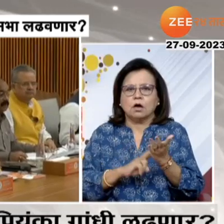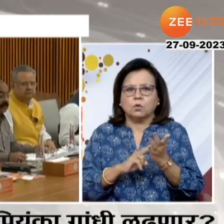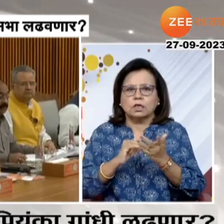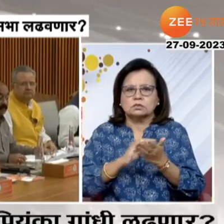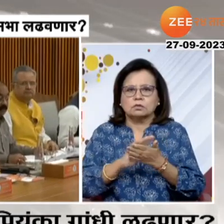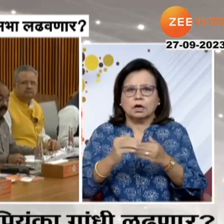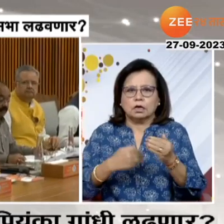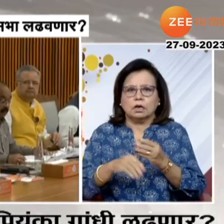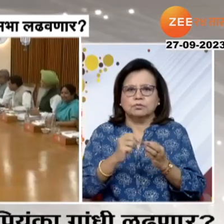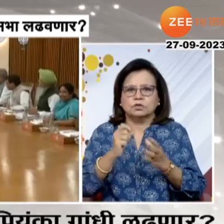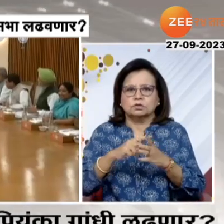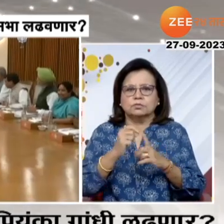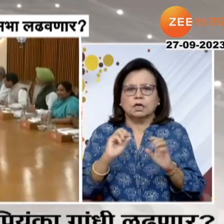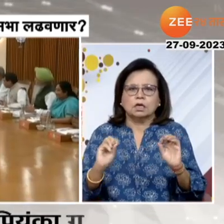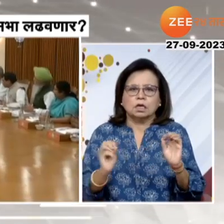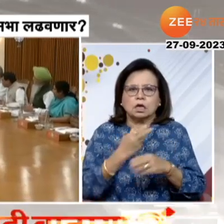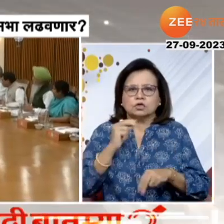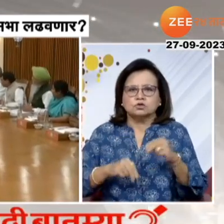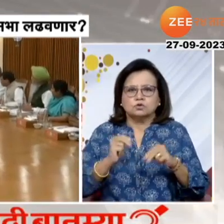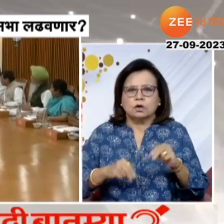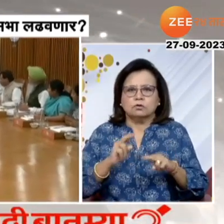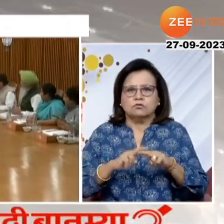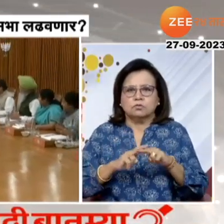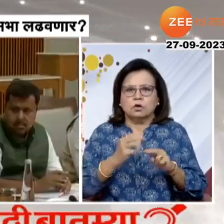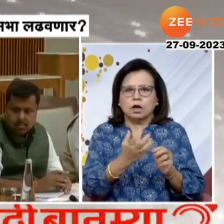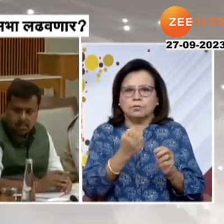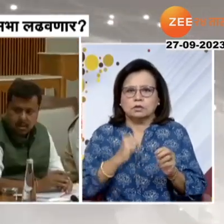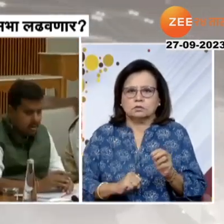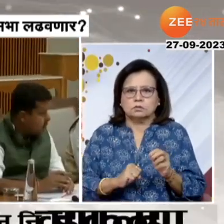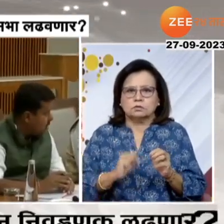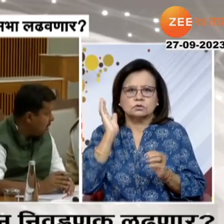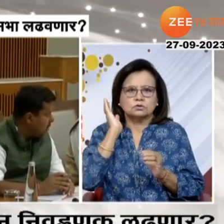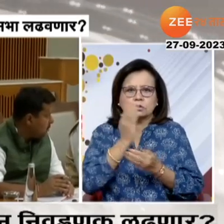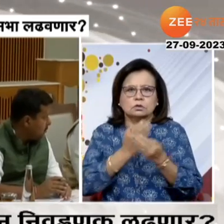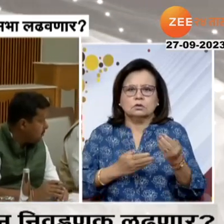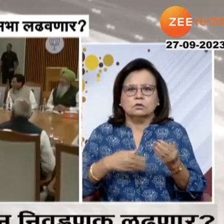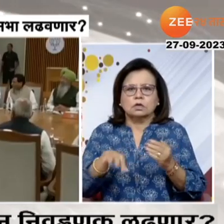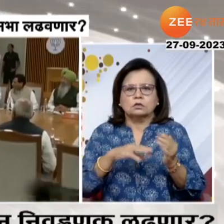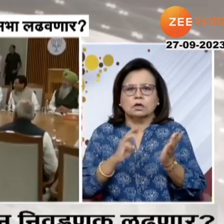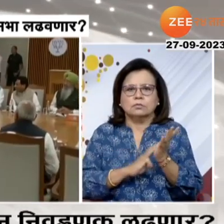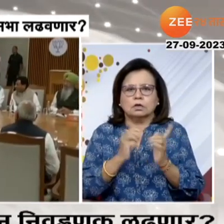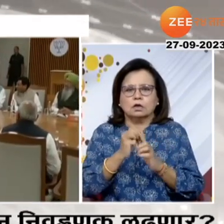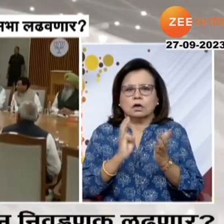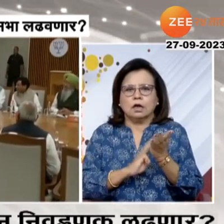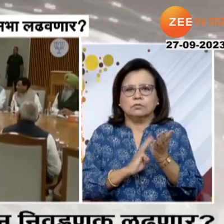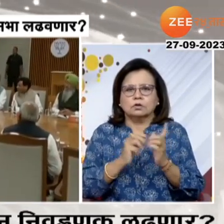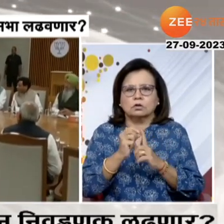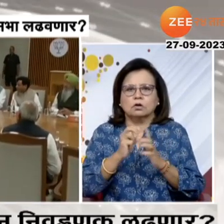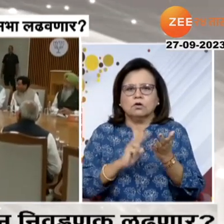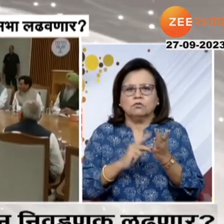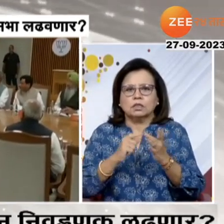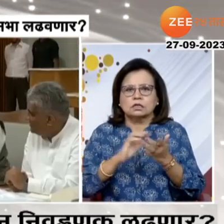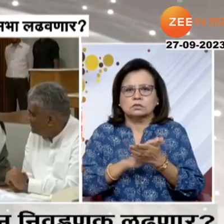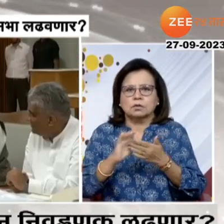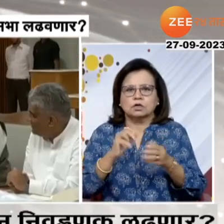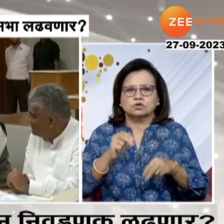तर लोकसभा विधानसभा निवडणुकीसाठी भाजप नवं निवडणूक सूत्र वापरू शकतं. सूत्रांच्या माहितीनुसार केंद्रीय मंत्री आणि